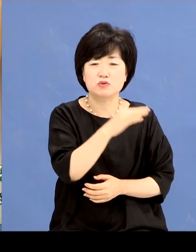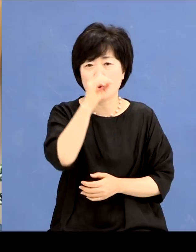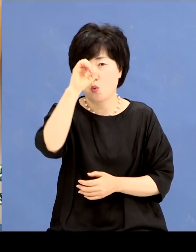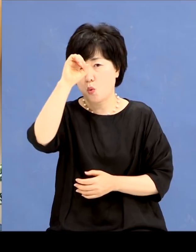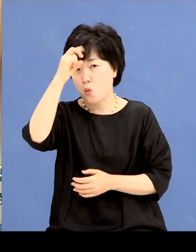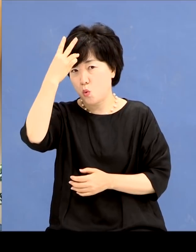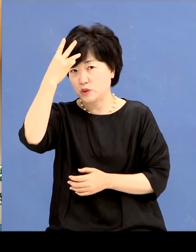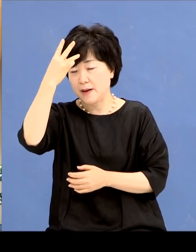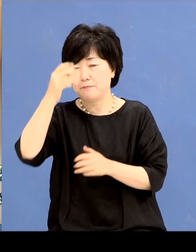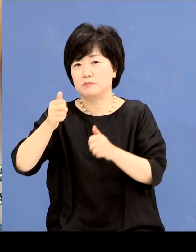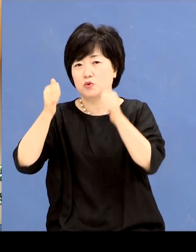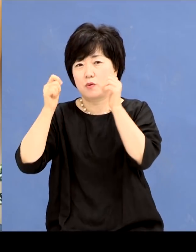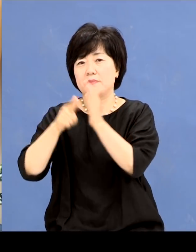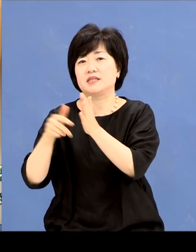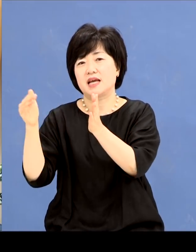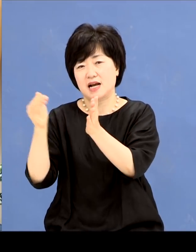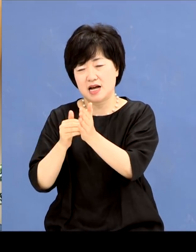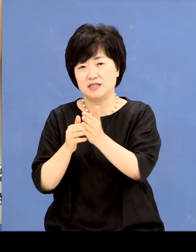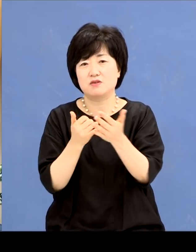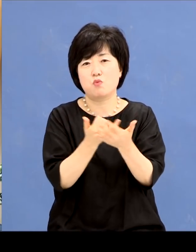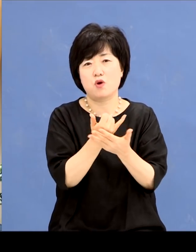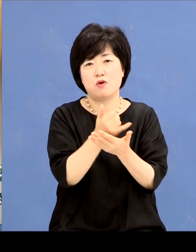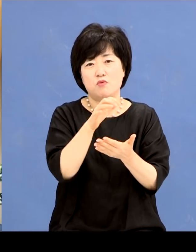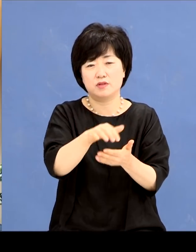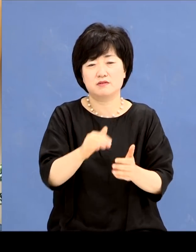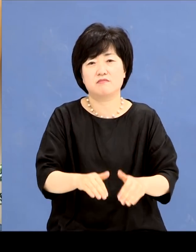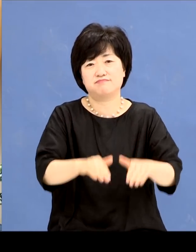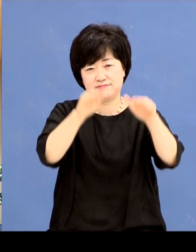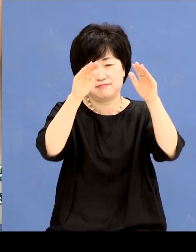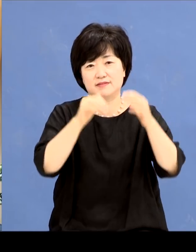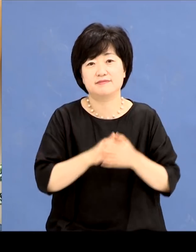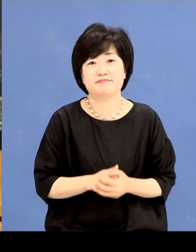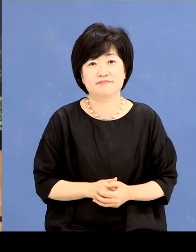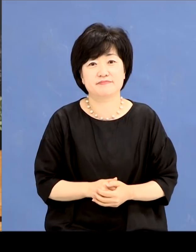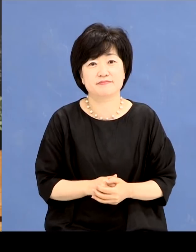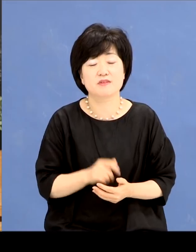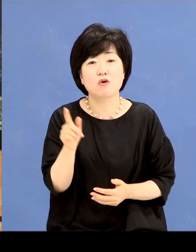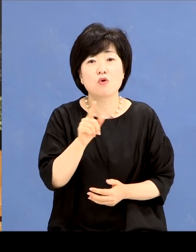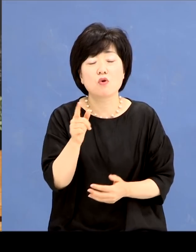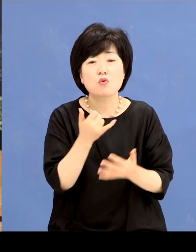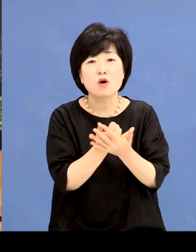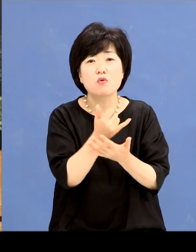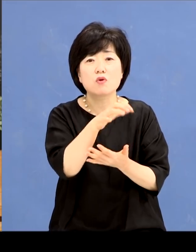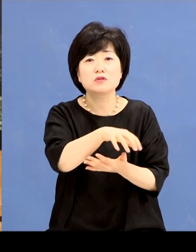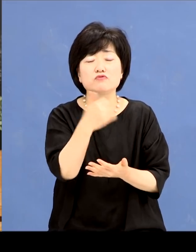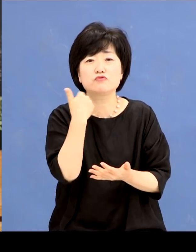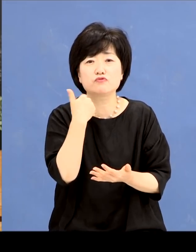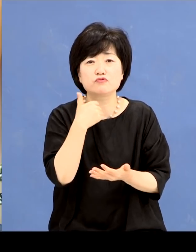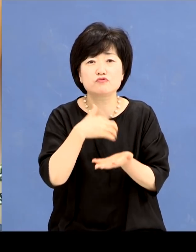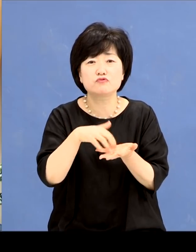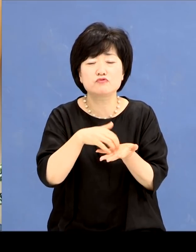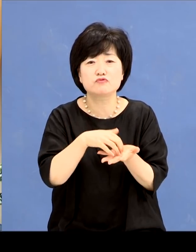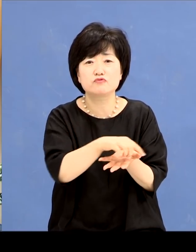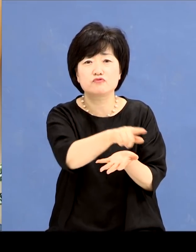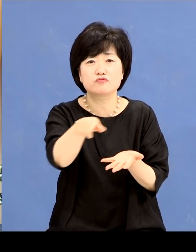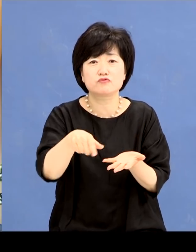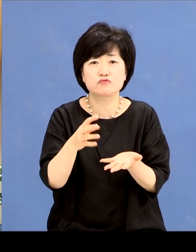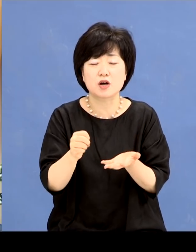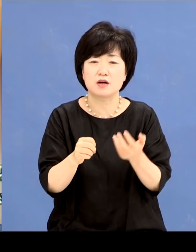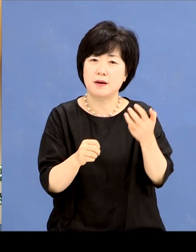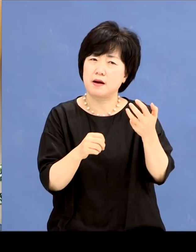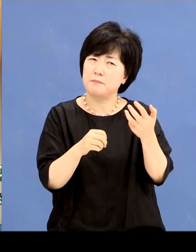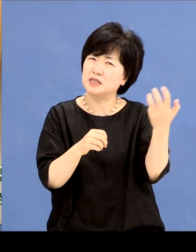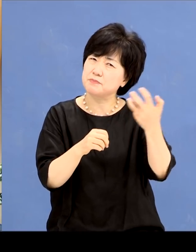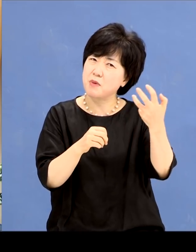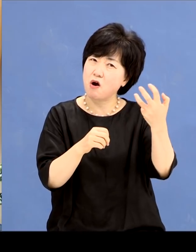3살부터 제가 고등학교를 졸업할 때까지 네. 보육원에서 지냈었습니다. 그 당시 원생들이 어느 정도 있었어요? 그 당시에는 80명이 함께.